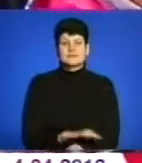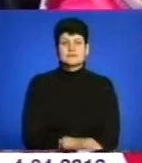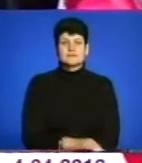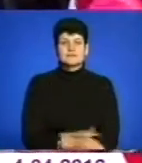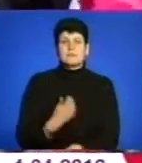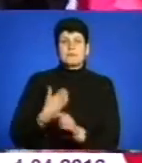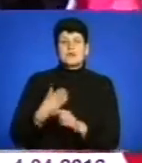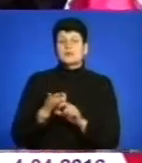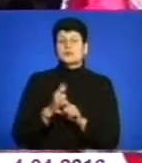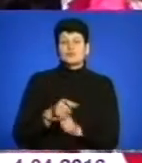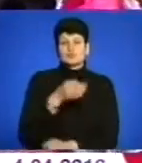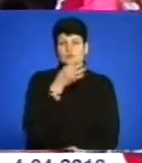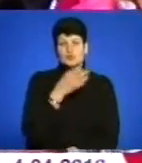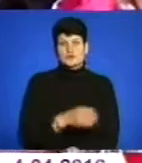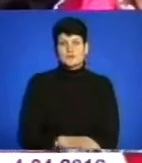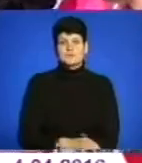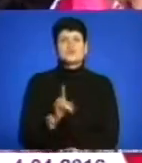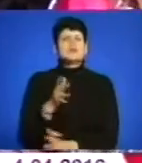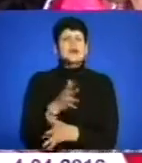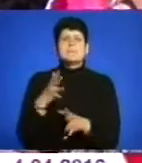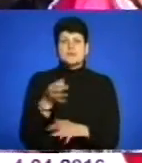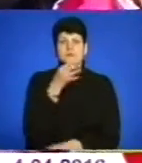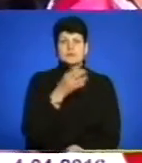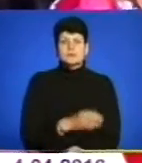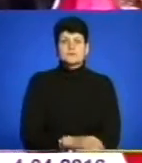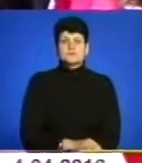вони дуже подобаються. Що найбільше тут сподобалося?